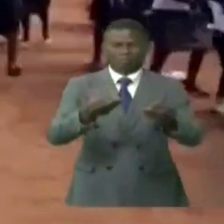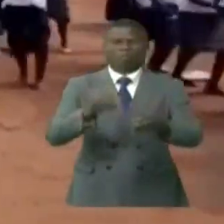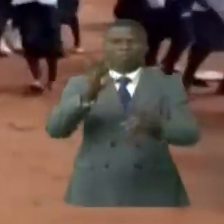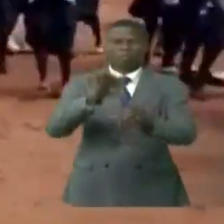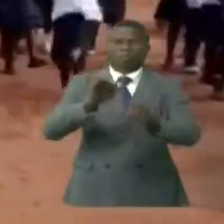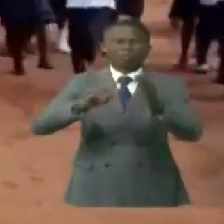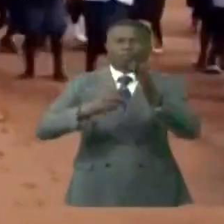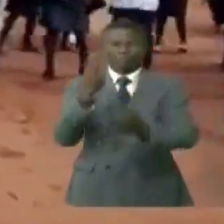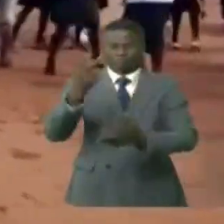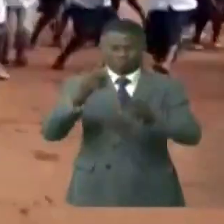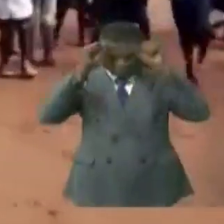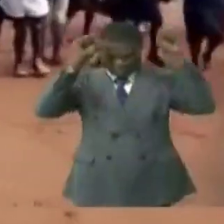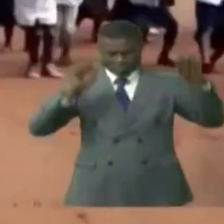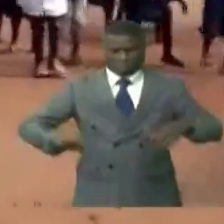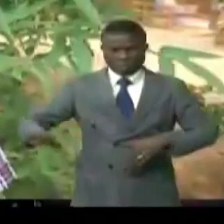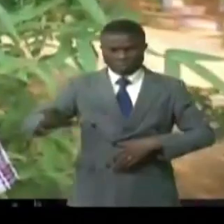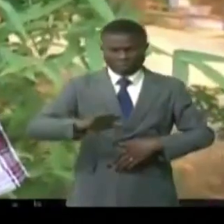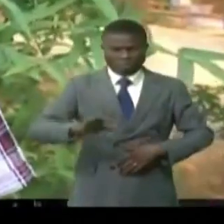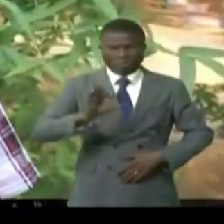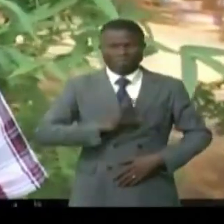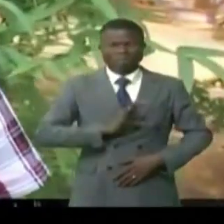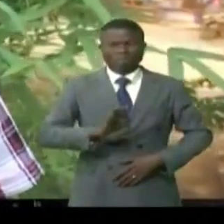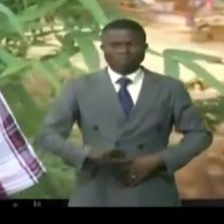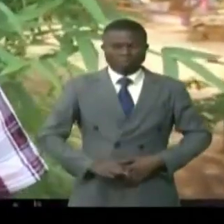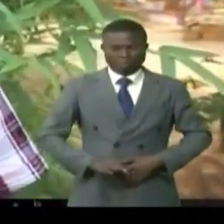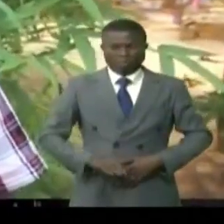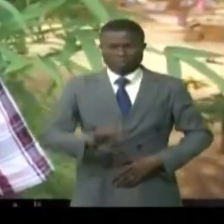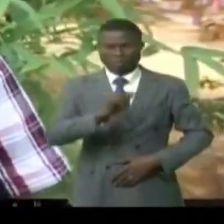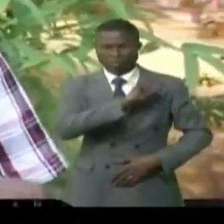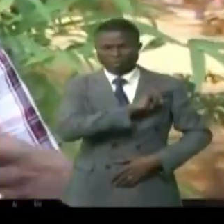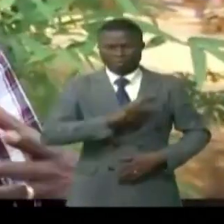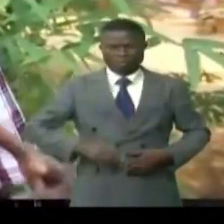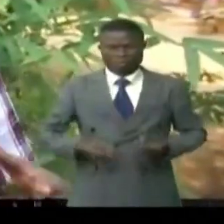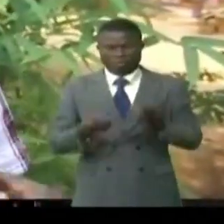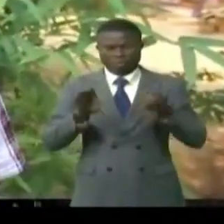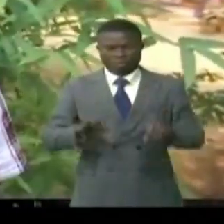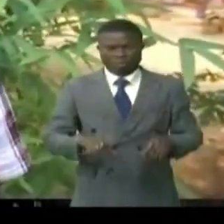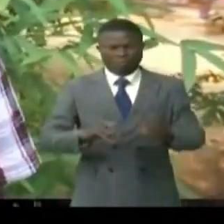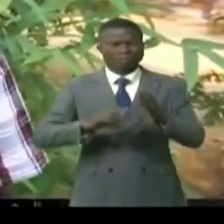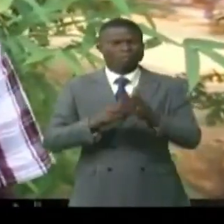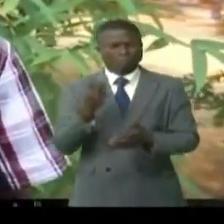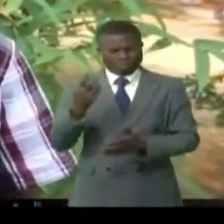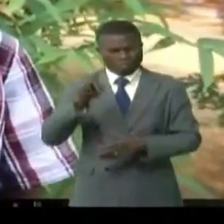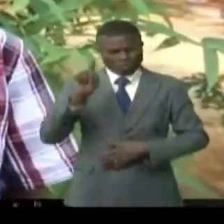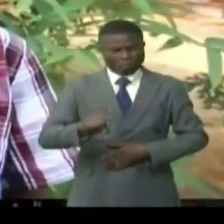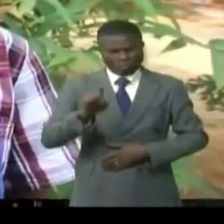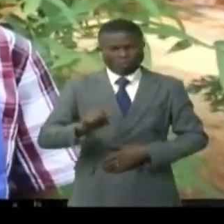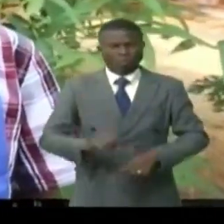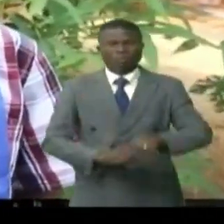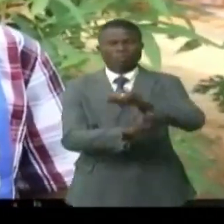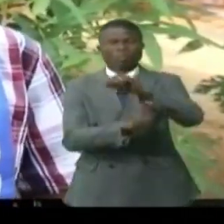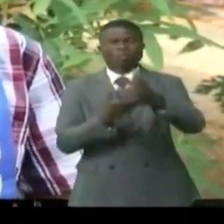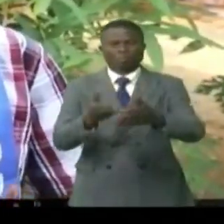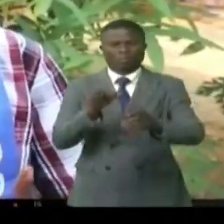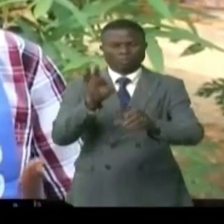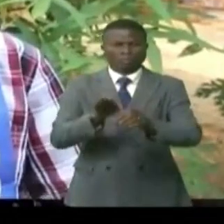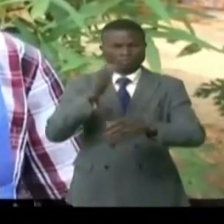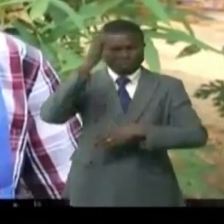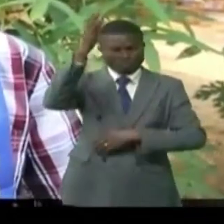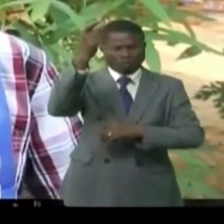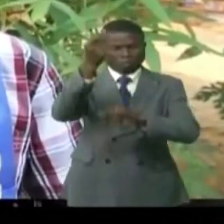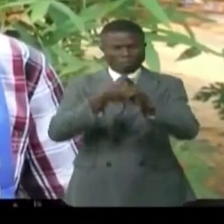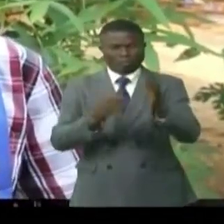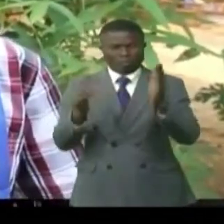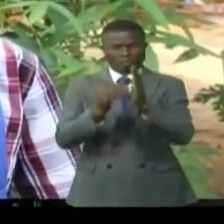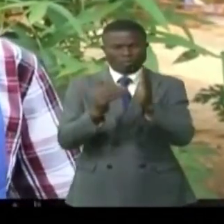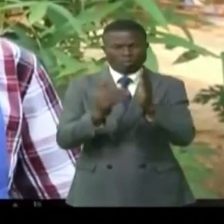mandat au président de la République démocratique du Congo, Félix Antoine Tshisekedi Tshilombo, lors des élections